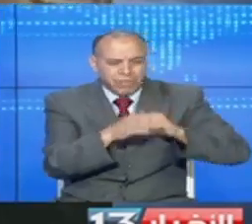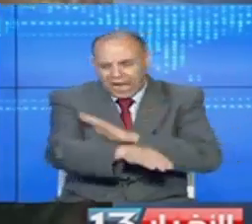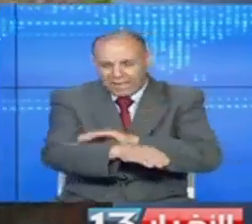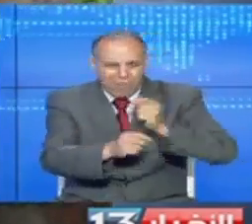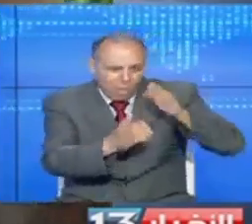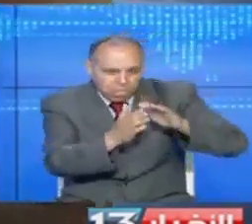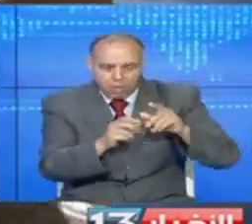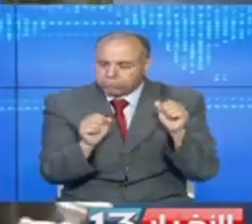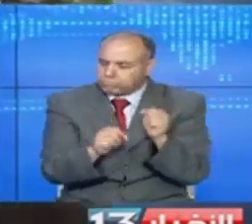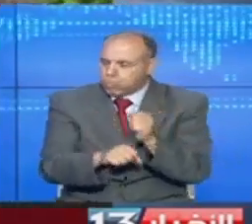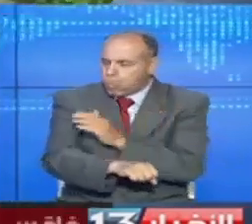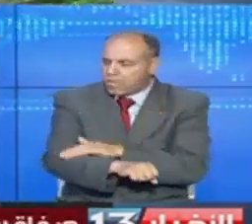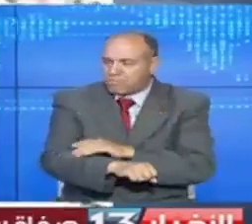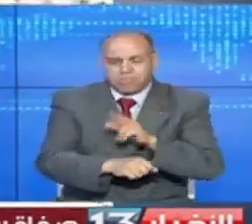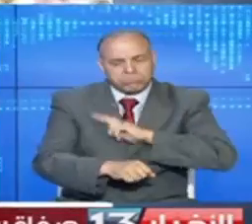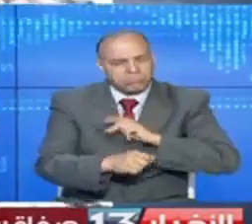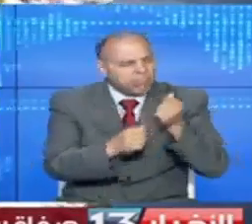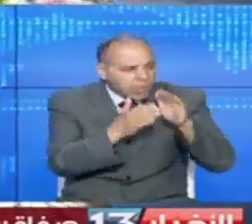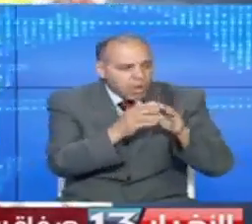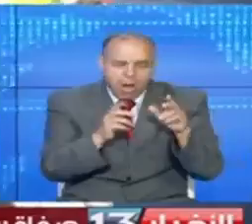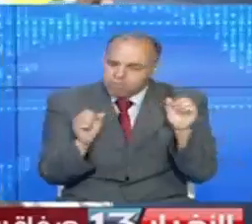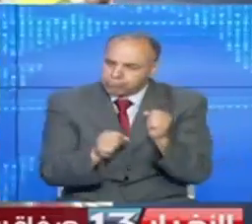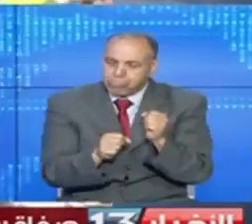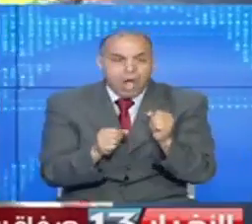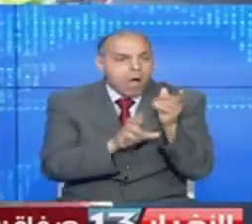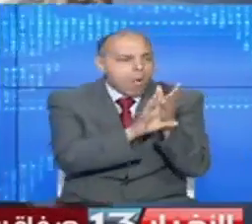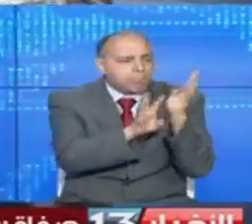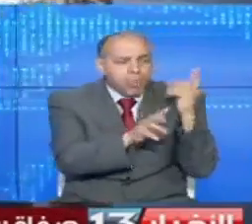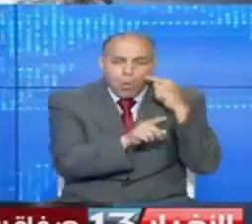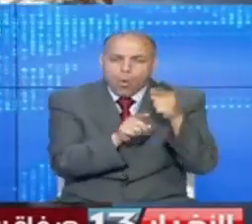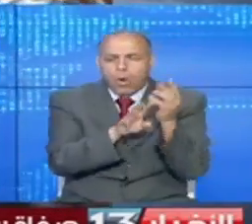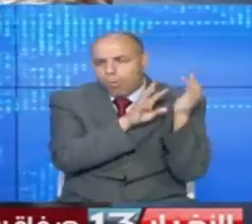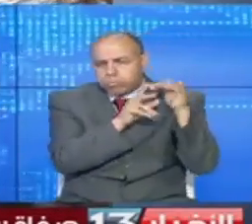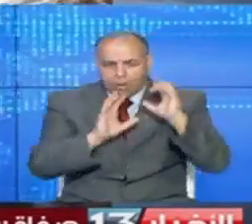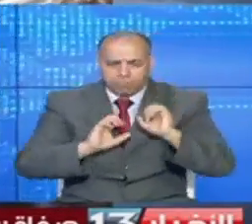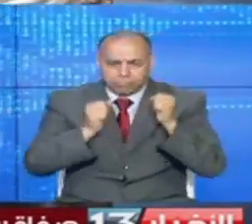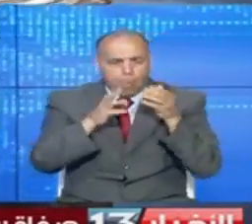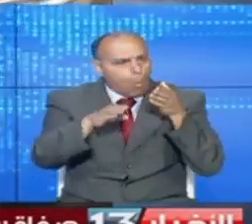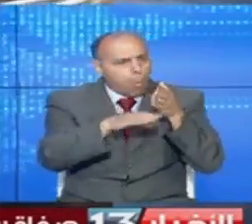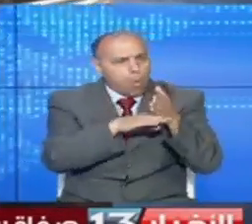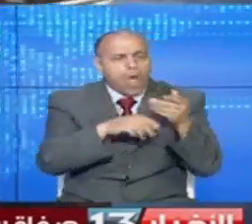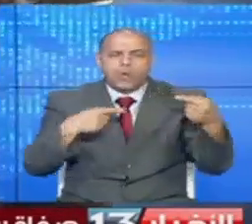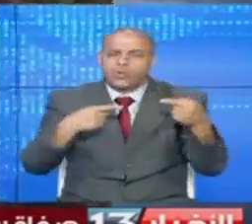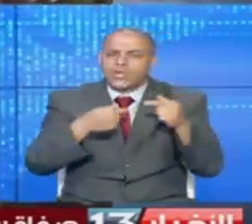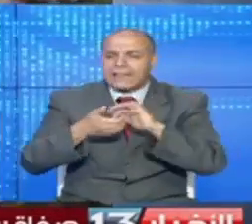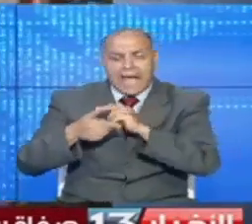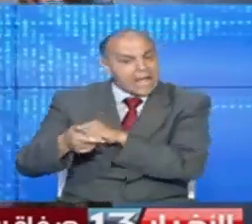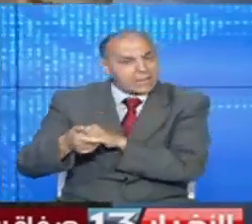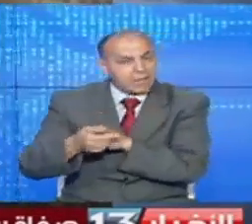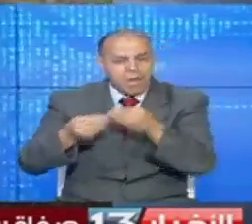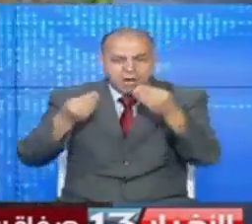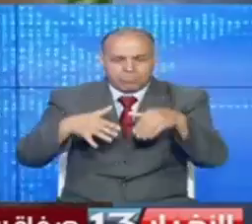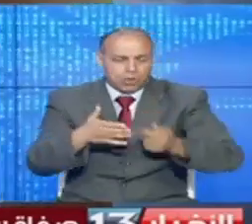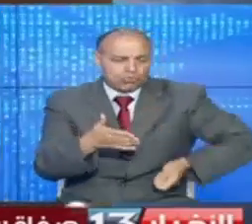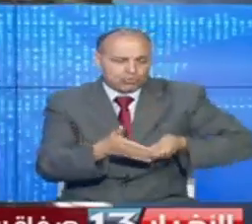العمال والموظفين والمتقاعدين. كما يأتي التجمع العمالي أمام تصاعد وتيرة الهجمة المعادية عن الاتحاد وتدهور